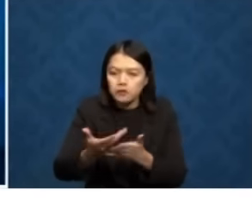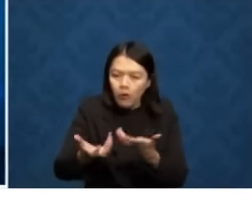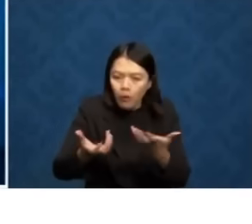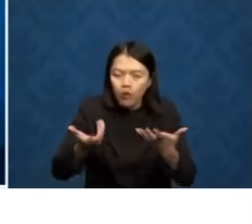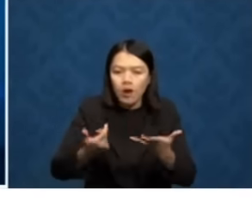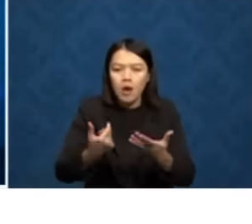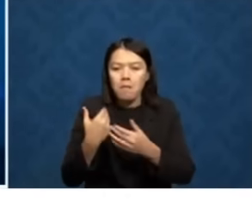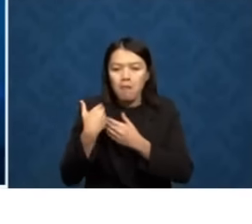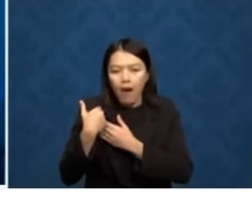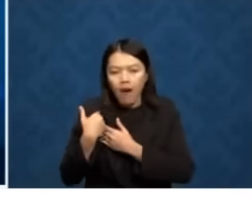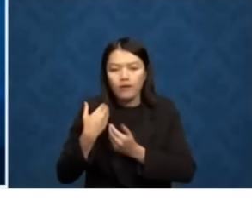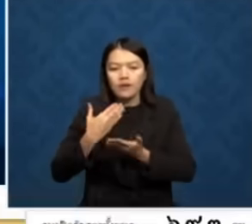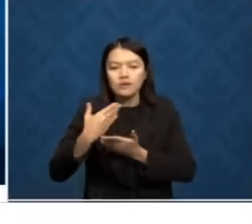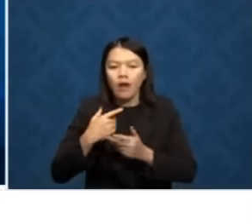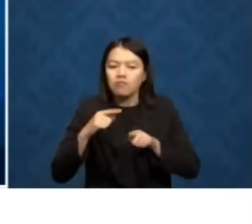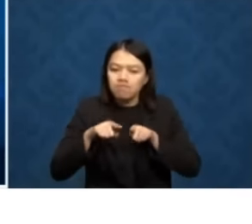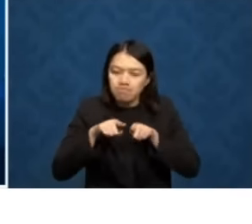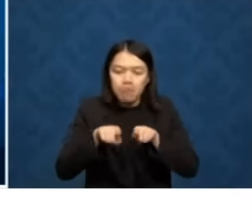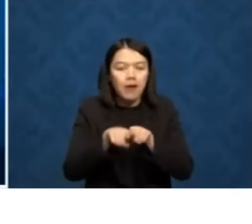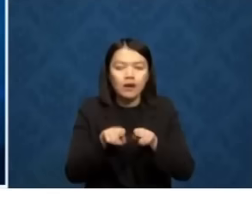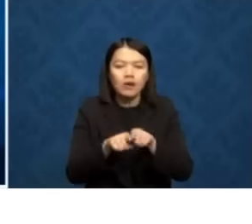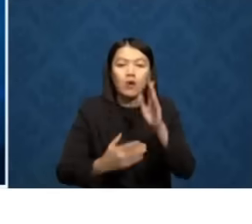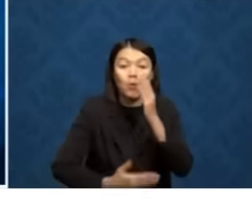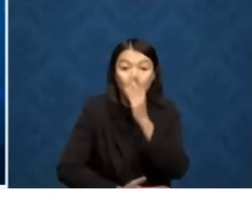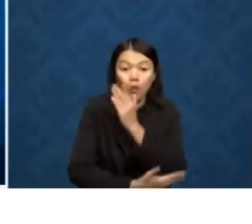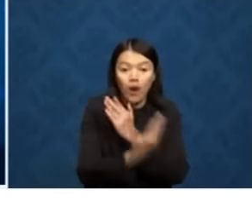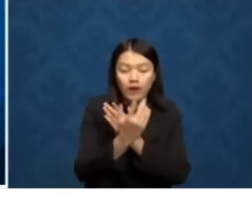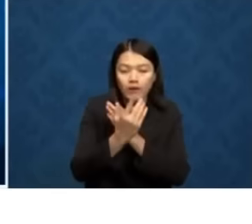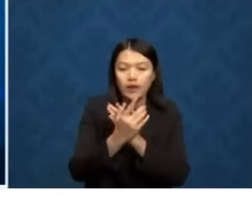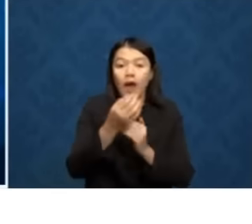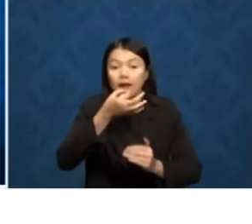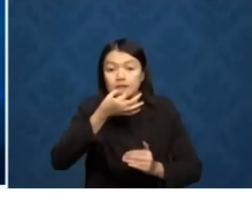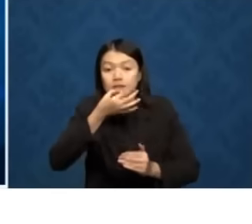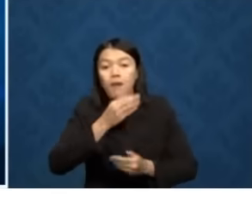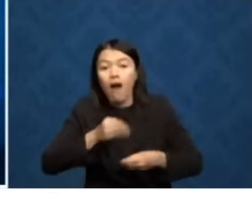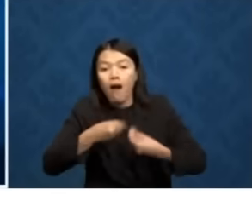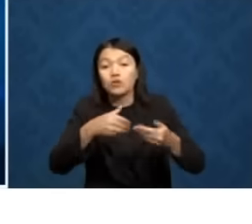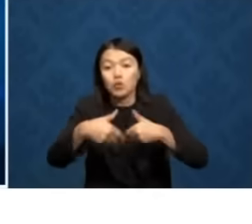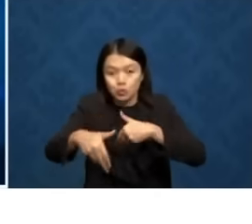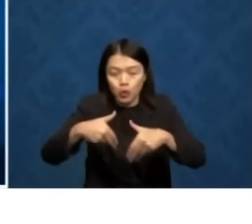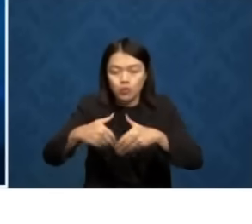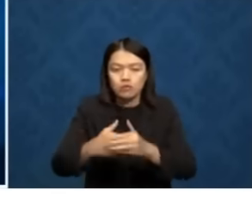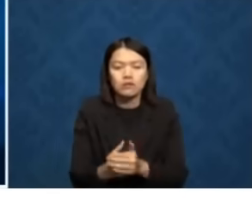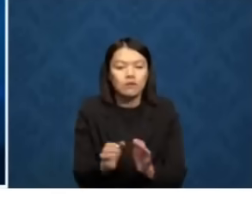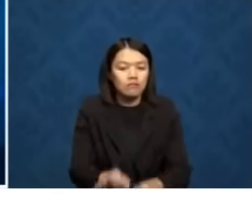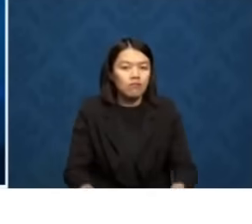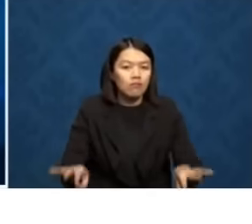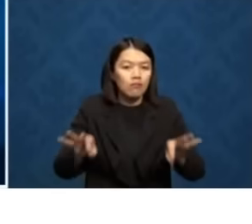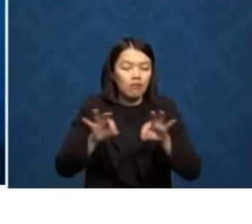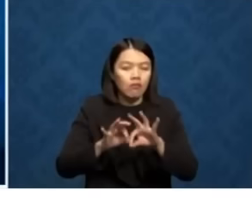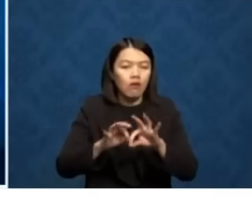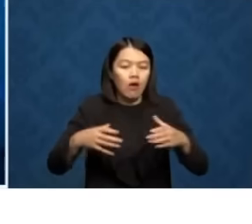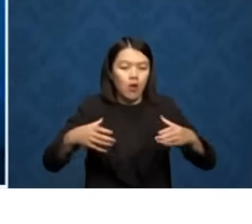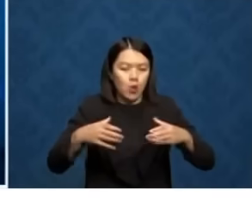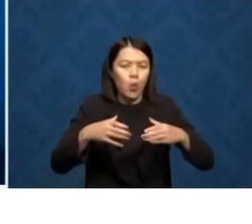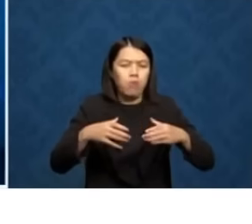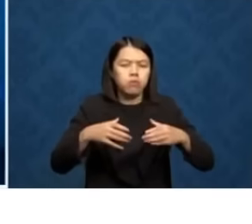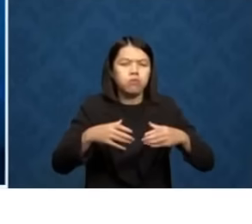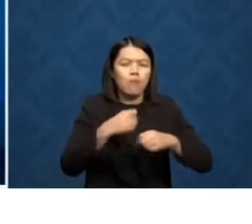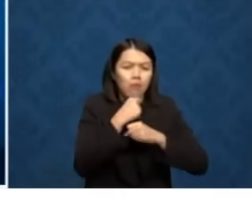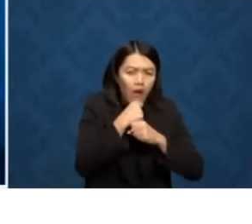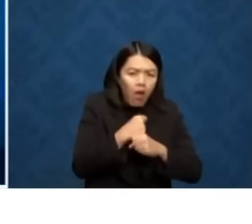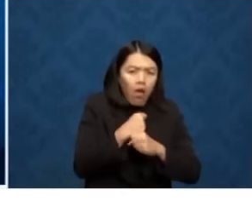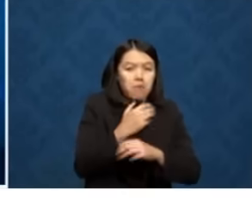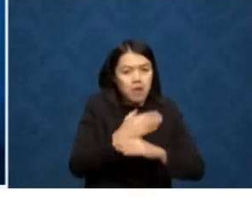ภาระค่าใช้จ่ายและเพิ่มโอกาสในการประกอบอาชีพโดยให้ความสำคัญกับกลุ่มเปราะบางเป็น